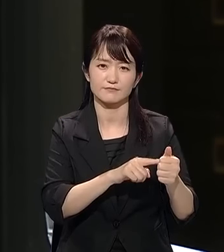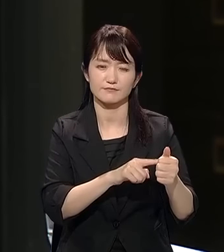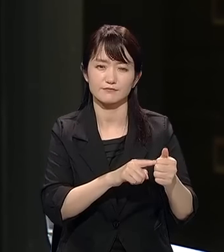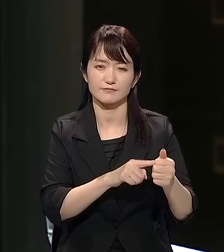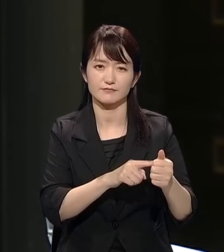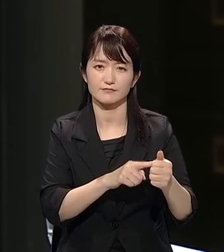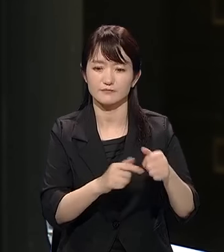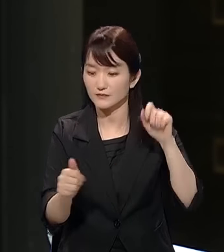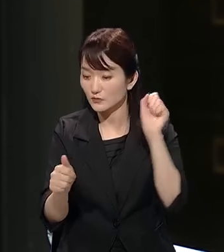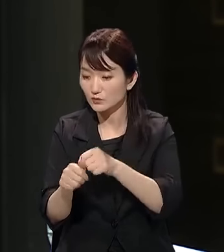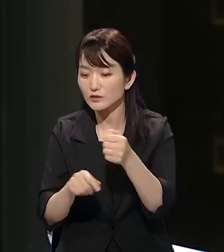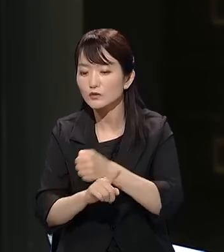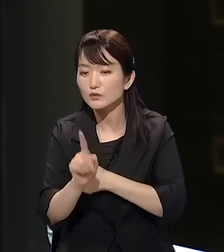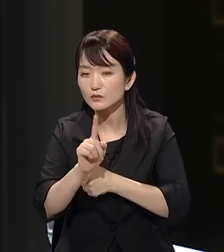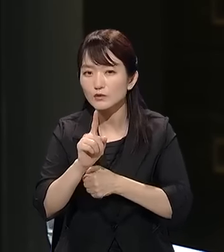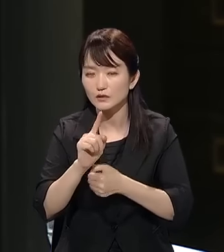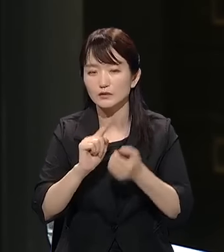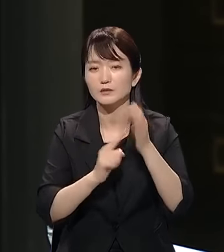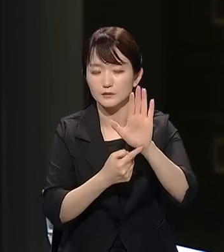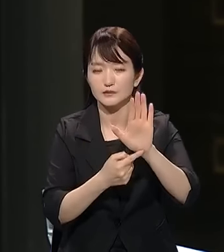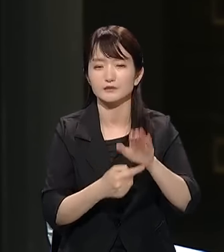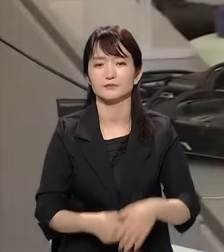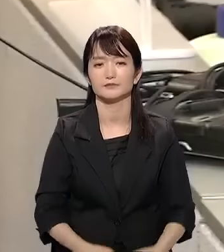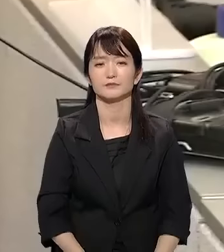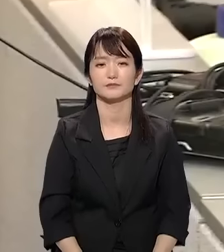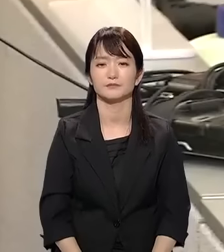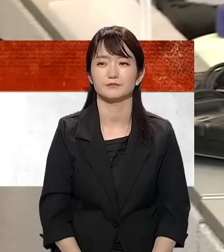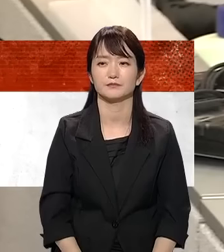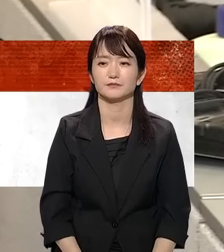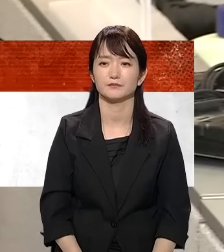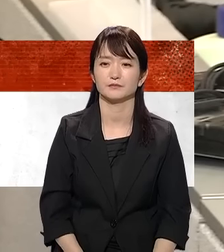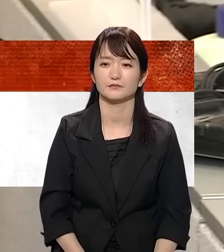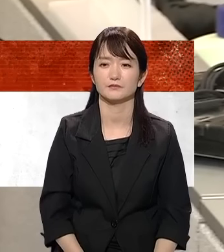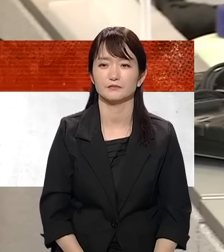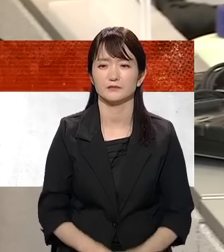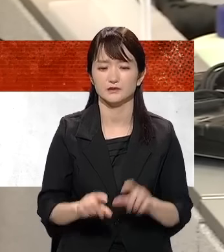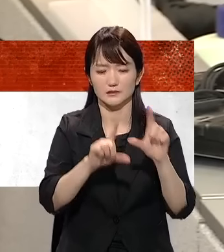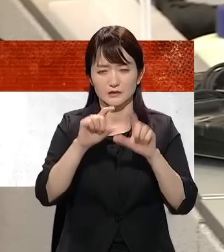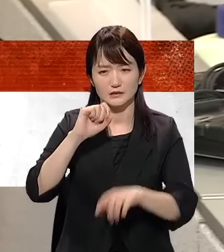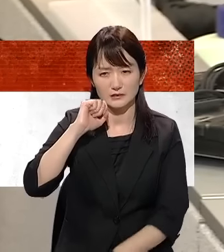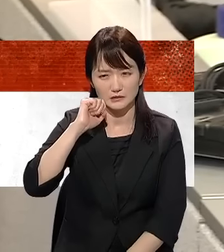밝혔습니다 그 장면 잠깐 보고 가시죠